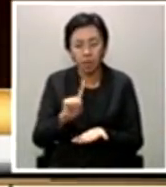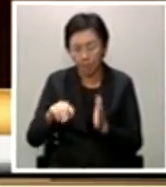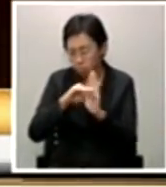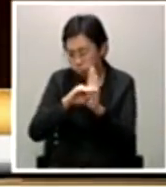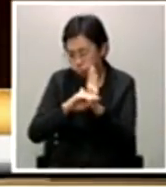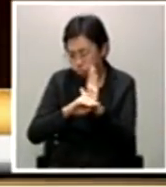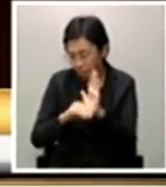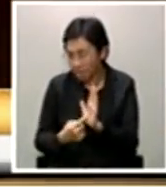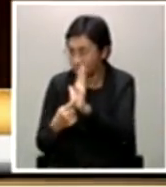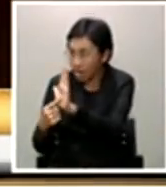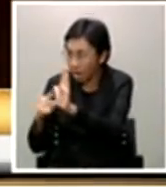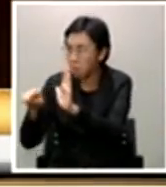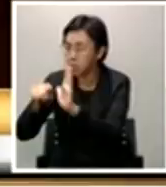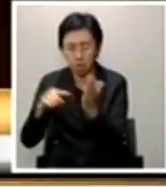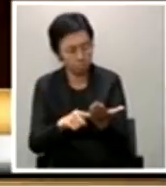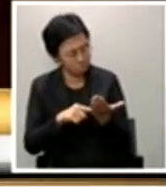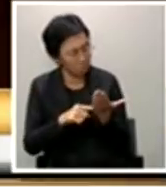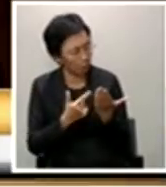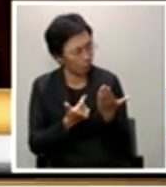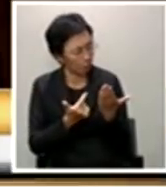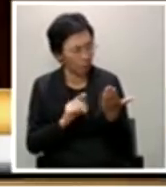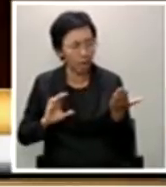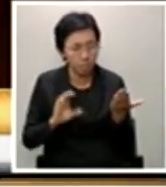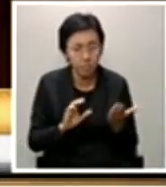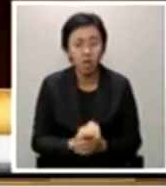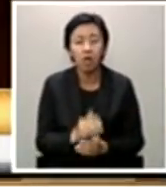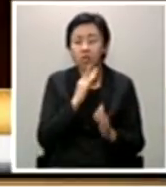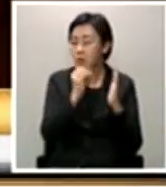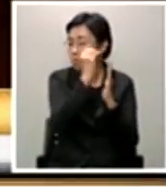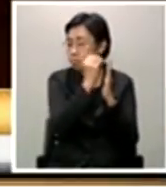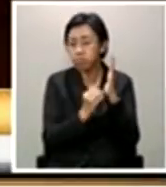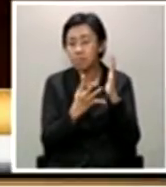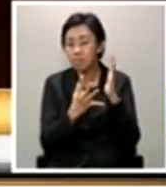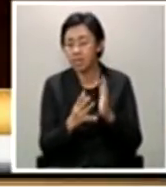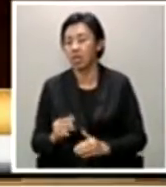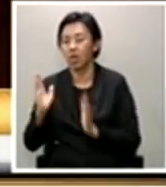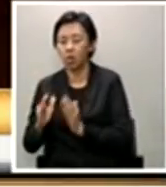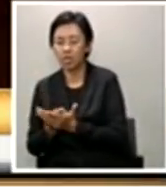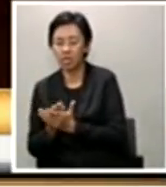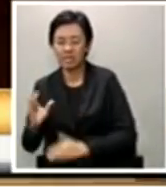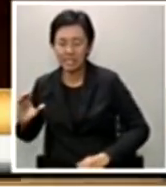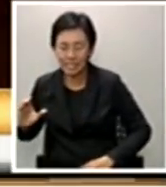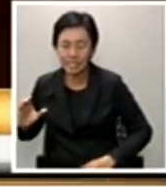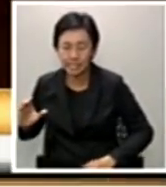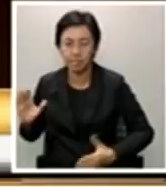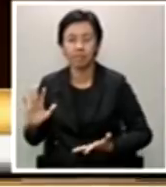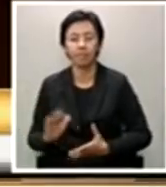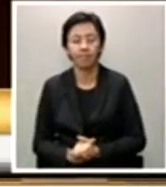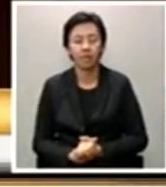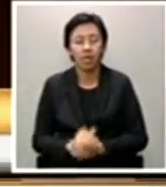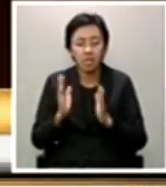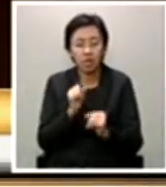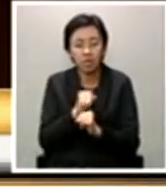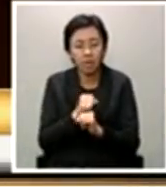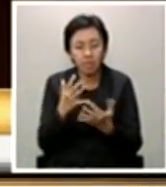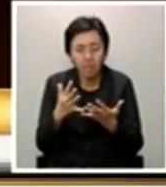ามาลงทุนเพราะเขามีทางเลือกถ้าเราไม่มีอะไรเลยเนี่ย ท่านคิดว่าเขาจะมาหรือถ้าบุคลากรเราไม่มี